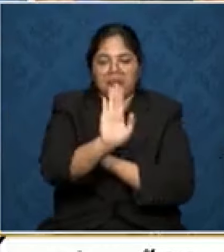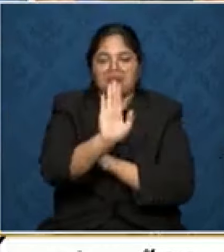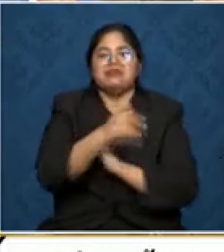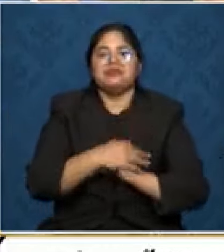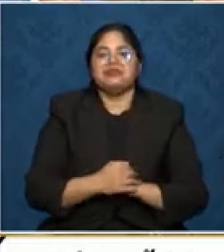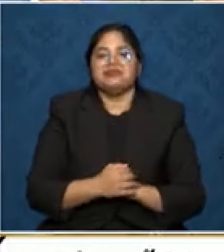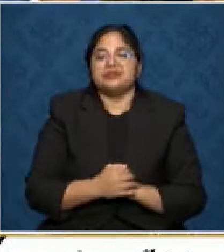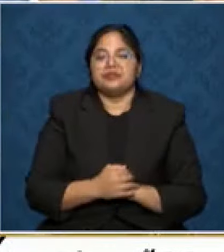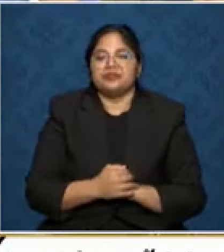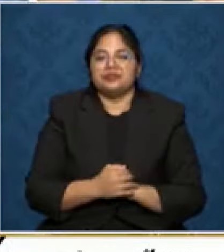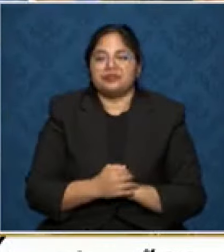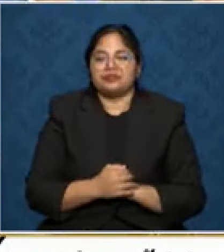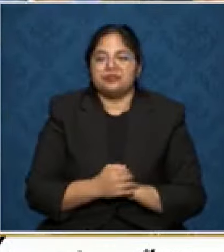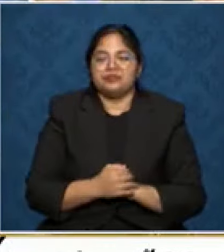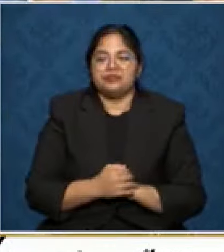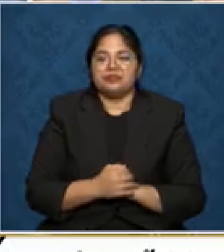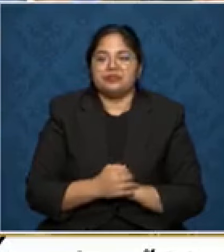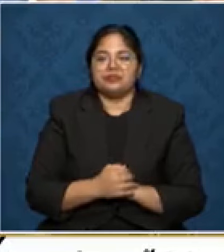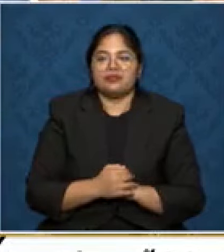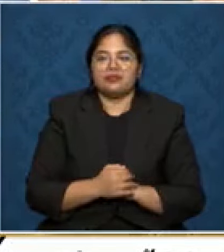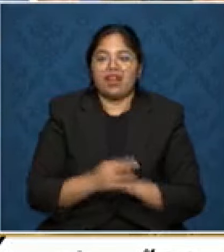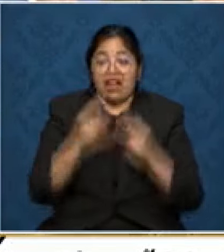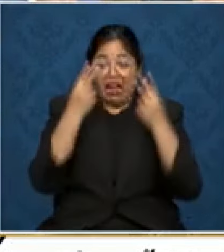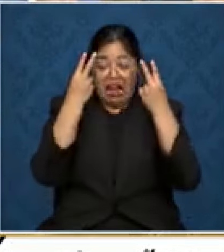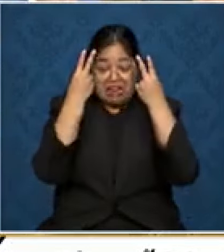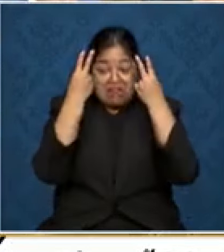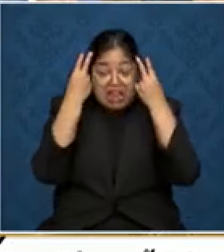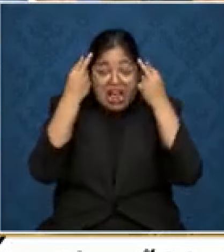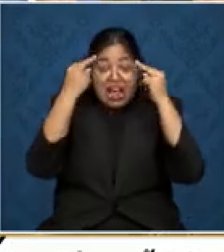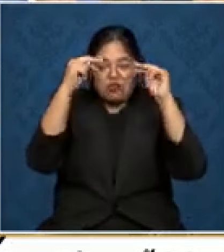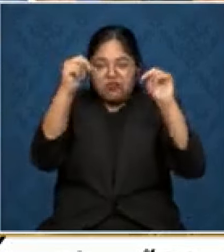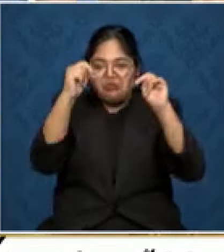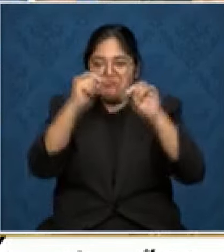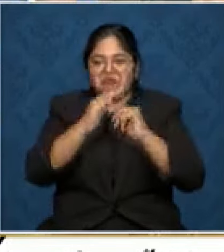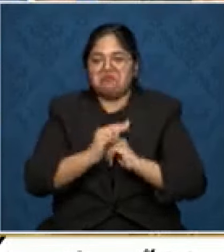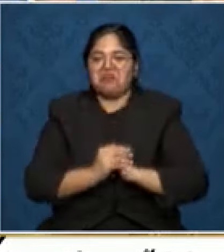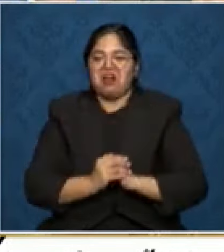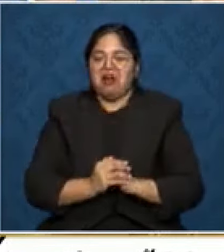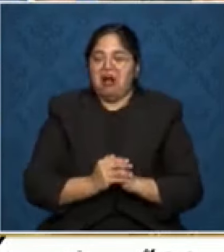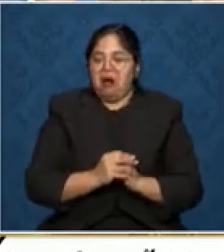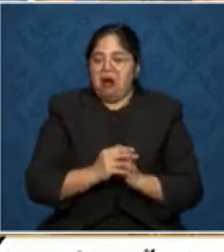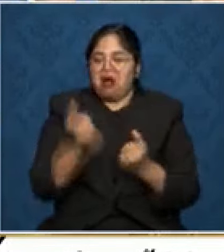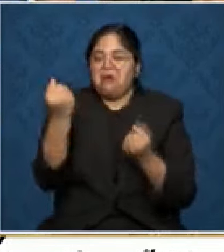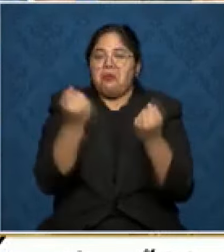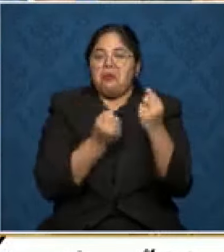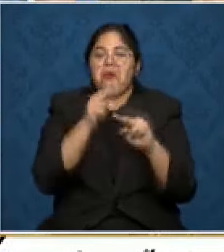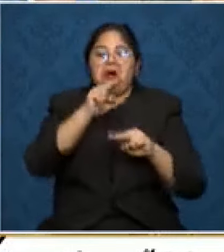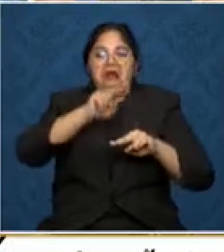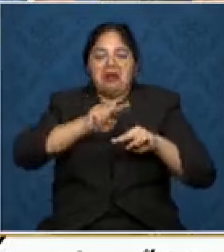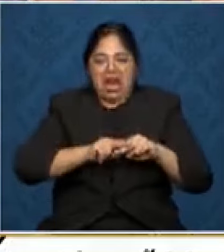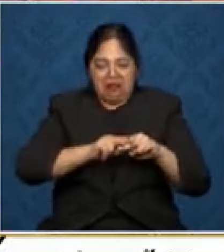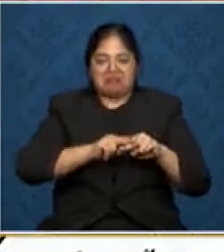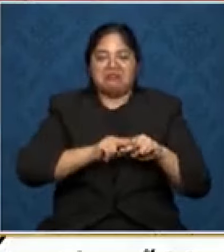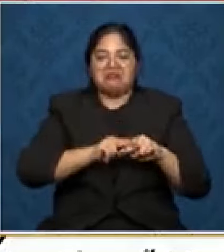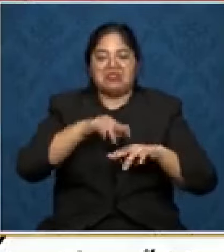ว่าท่านนายกถึงขั้นลงทุนนั่งรถประจำตำแหน่งไปสโลซบ